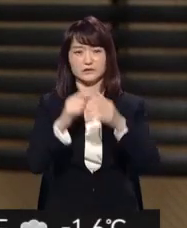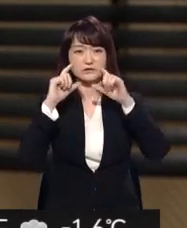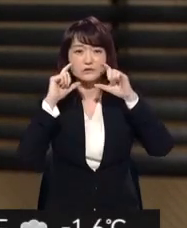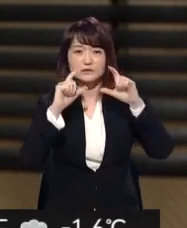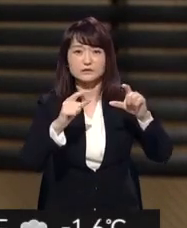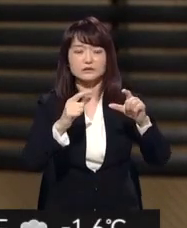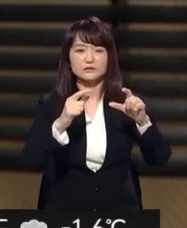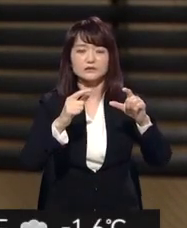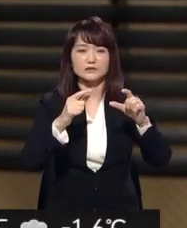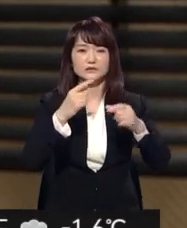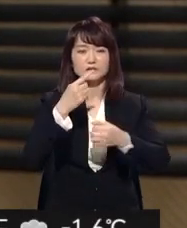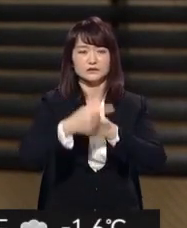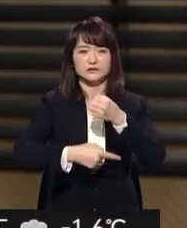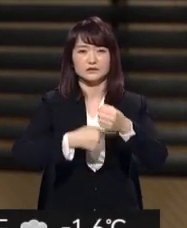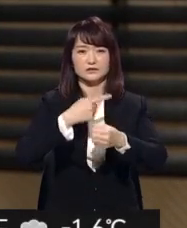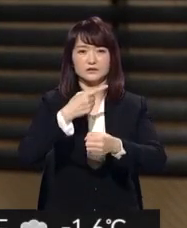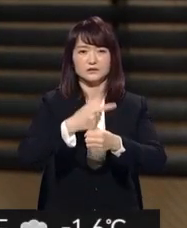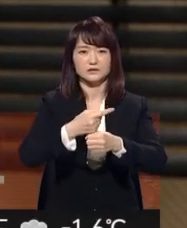6개월 받았습니다